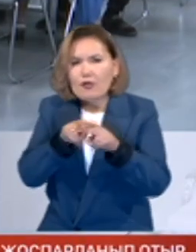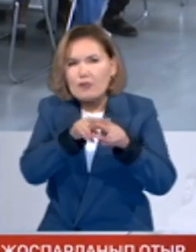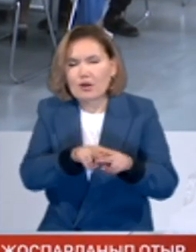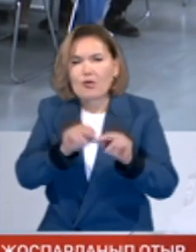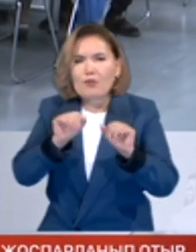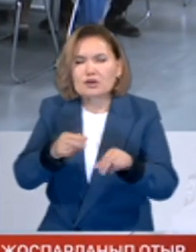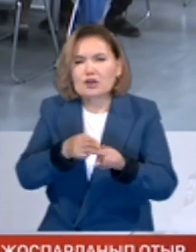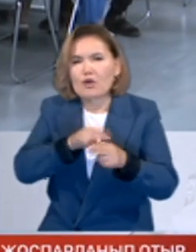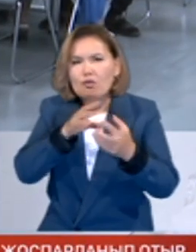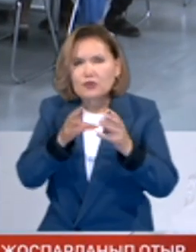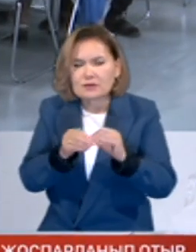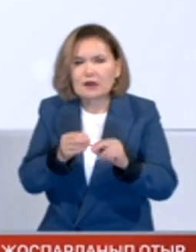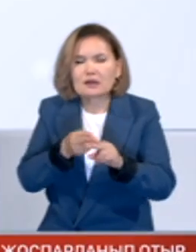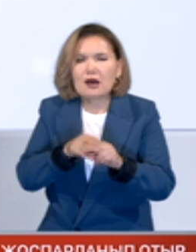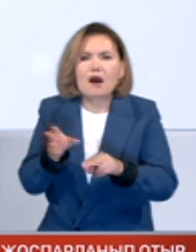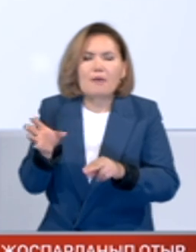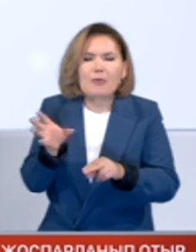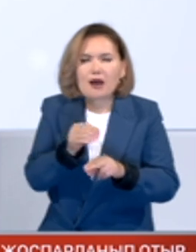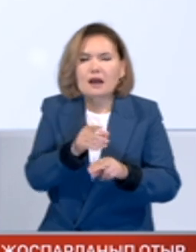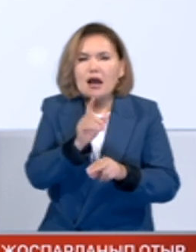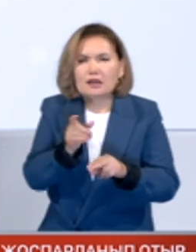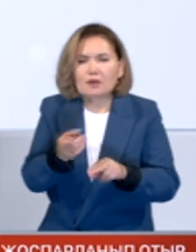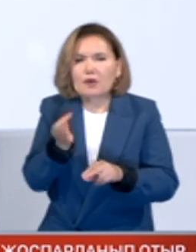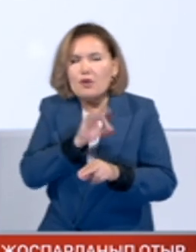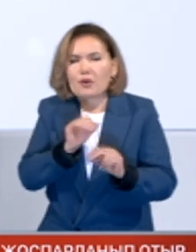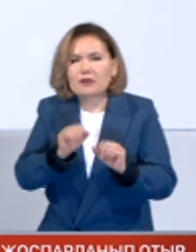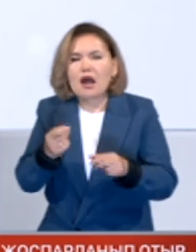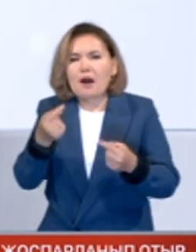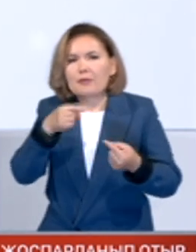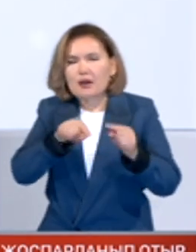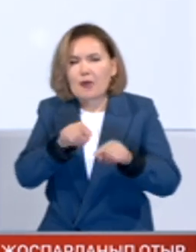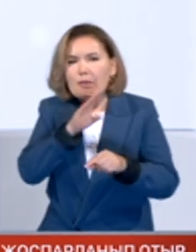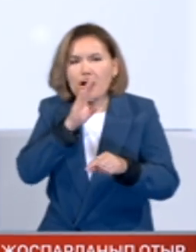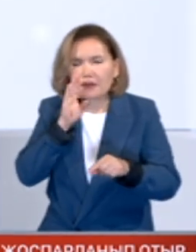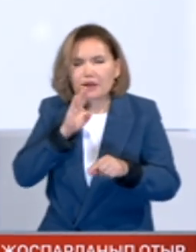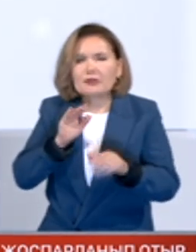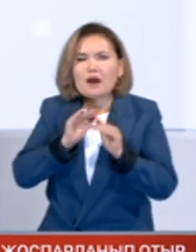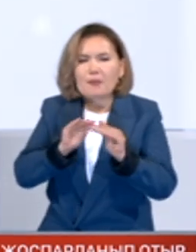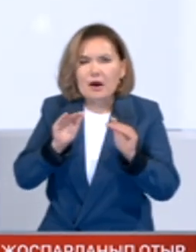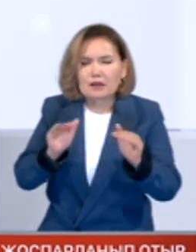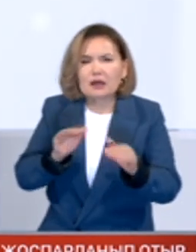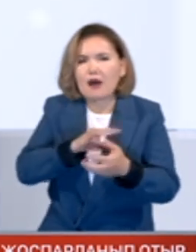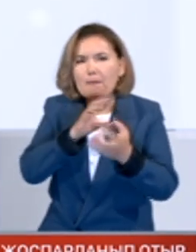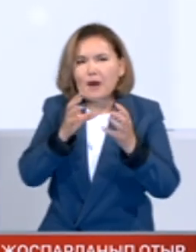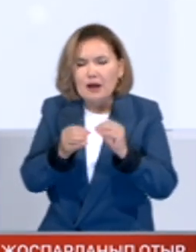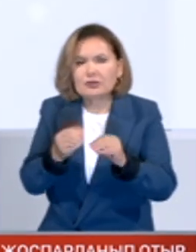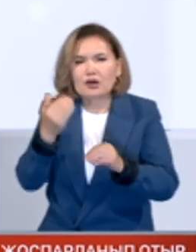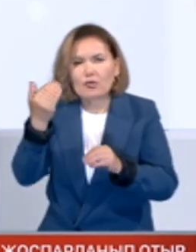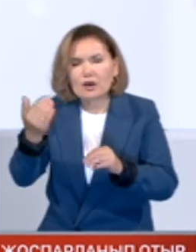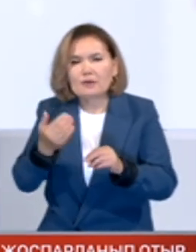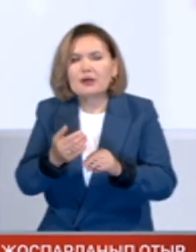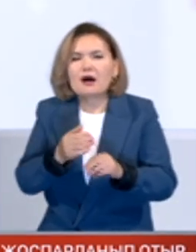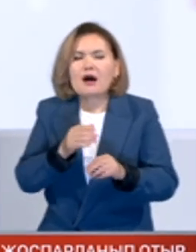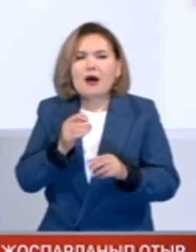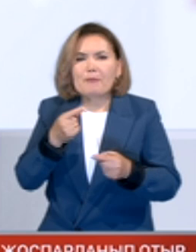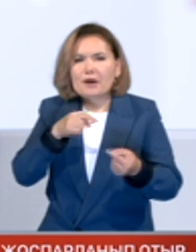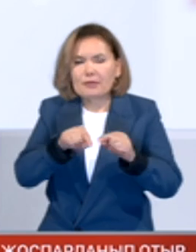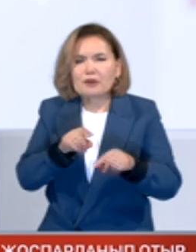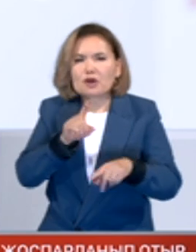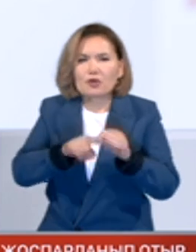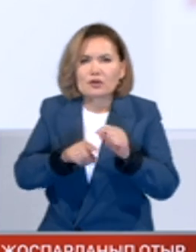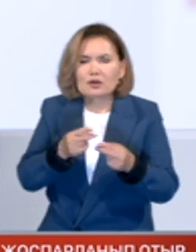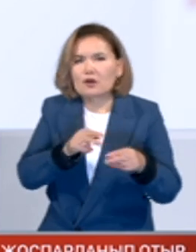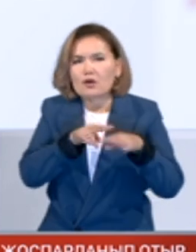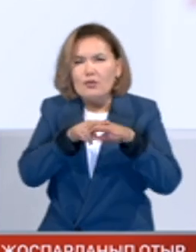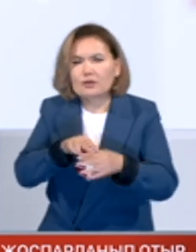санында шектеу болмайды деп отыр мамандар. Тек қаражатты бір-біріне ата-аналар, балалар, асырап алушысы мен асырап алынғандар, ата-анасы бір